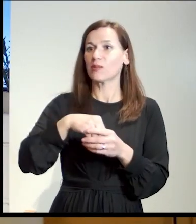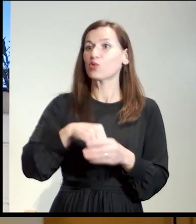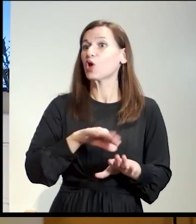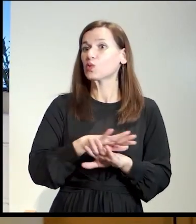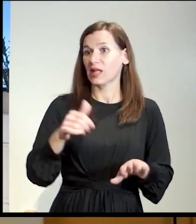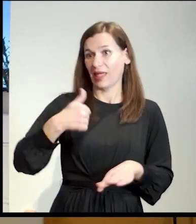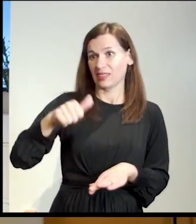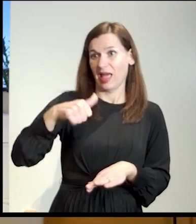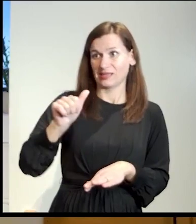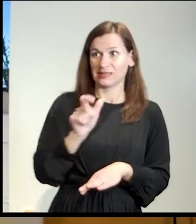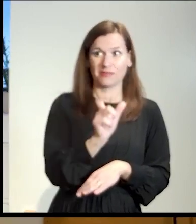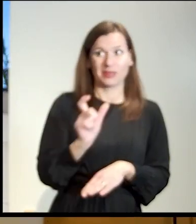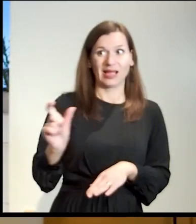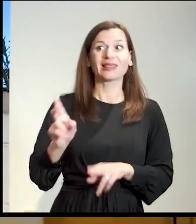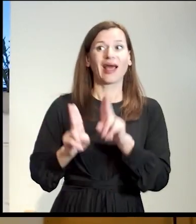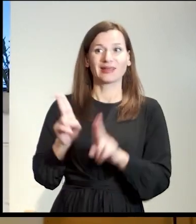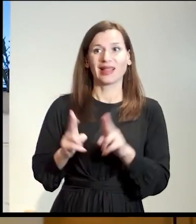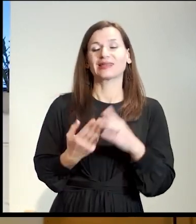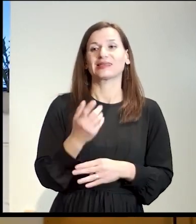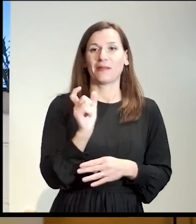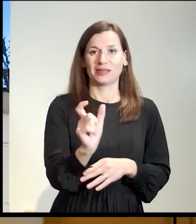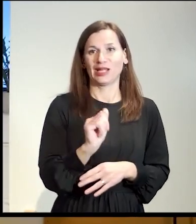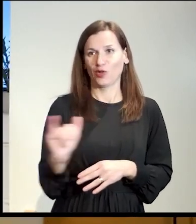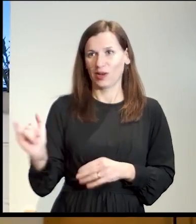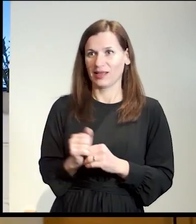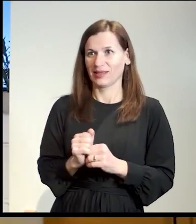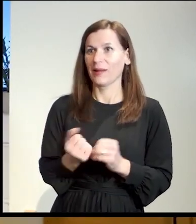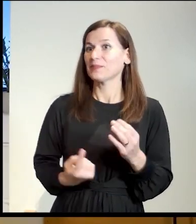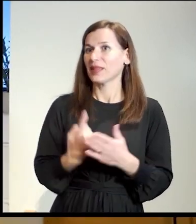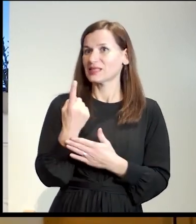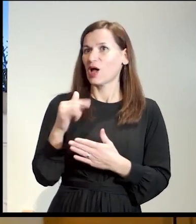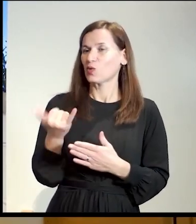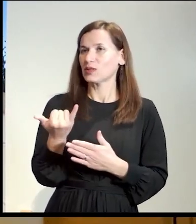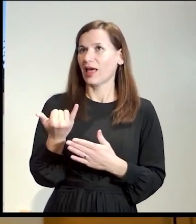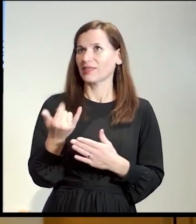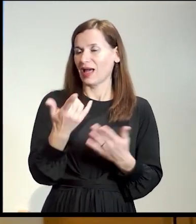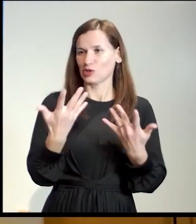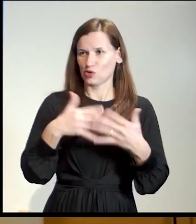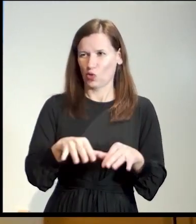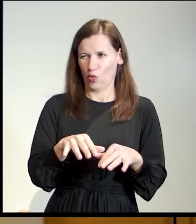11 kandidatk za besedo leta. Nastal je tale strojetvor.